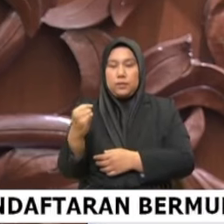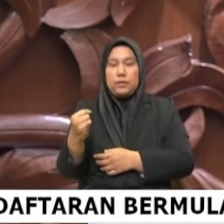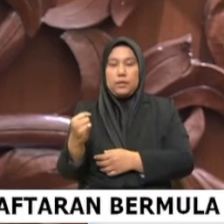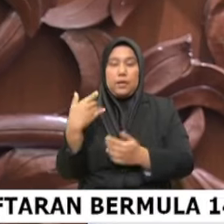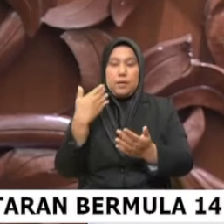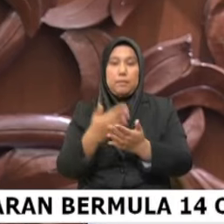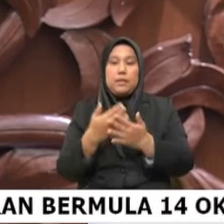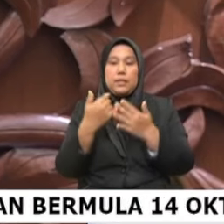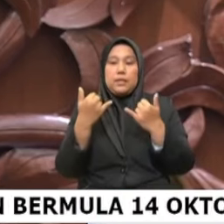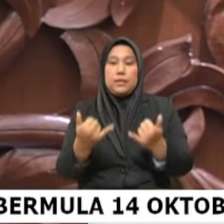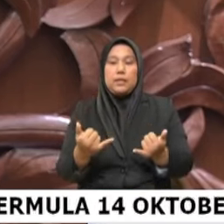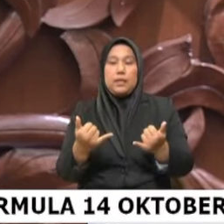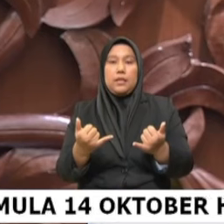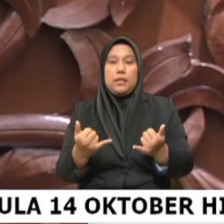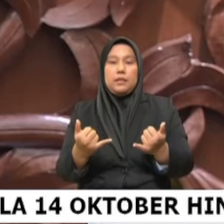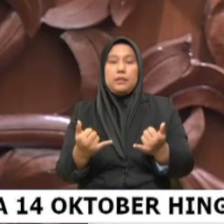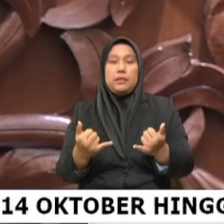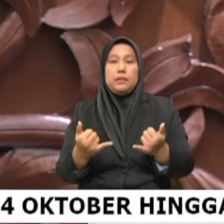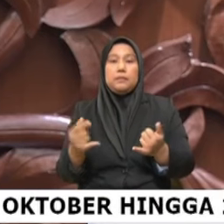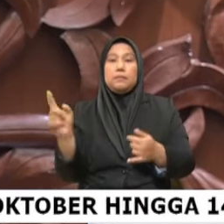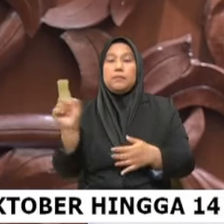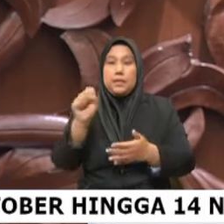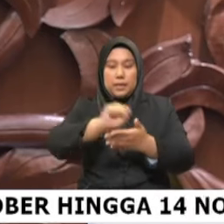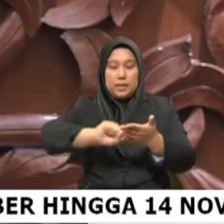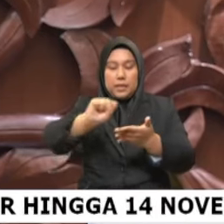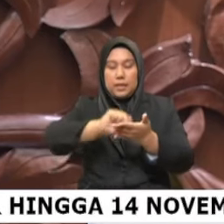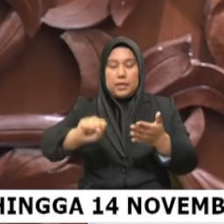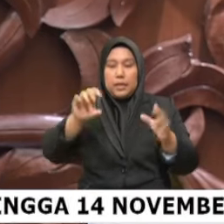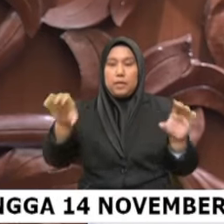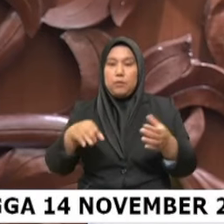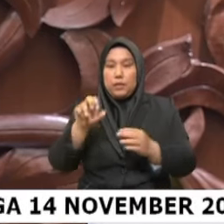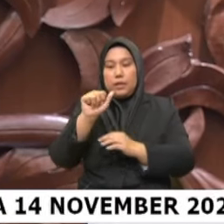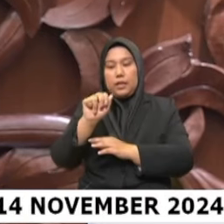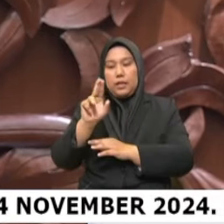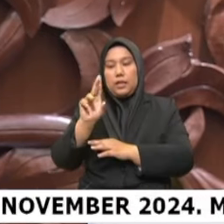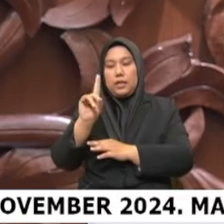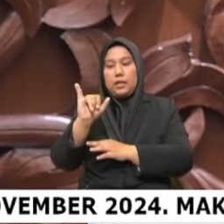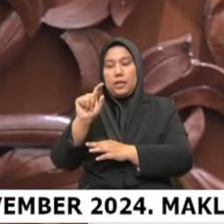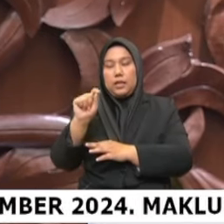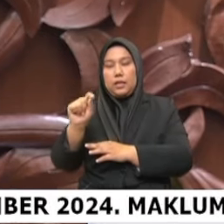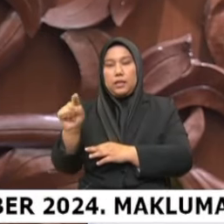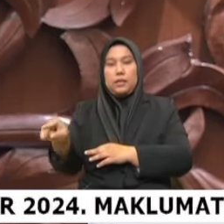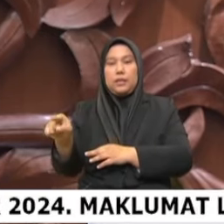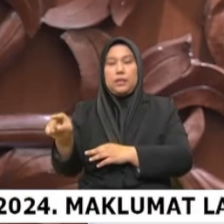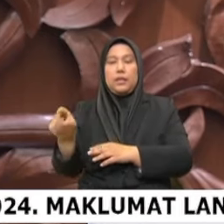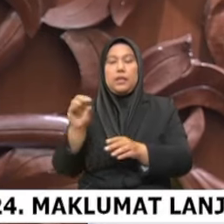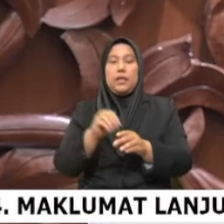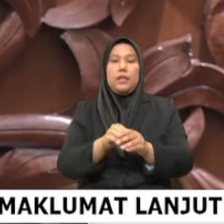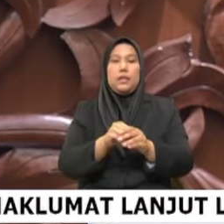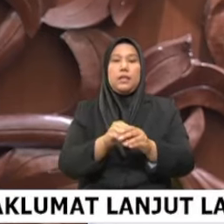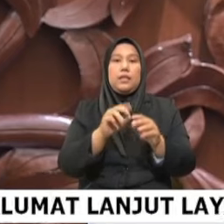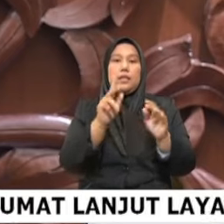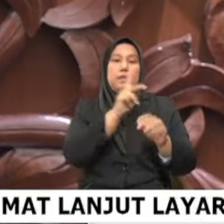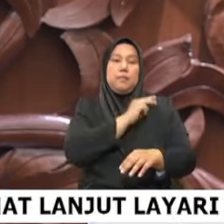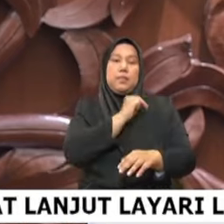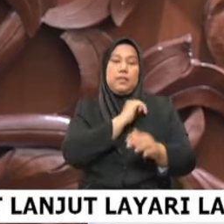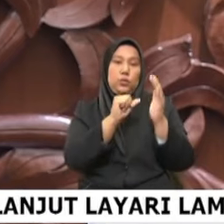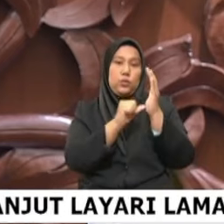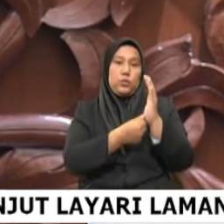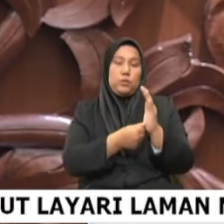tahu sampai setakat mana siasatan itu dibuat. Audit dalam Kementerian Sumber Manusia dahulu yang